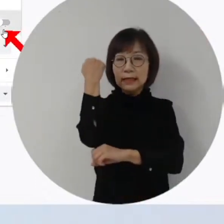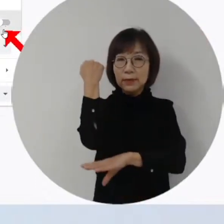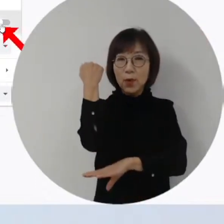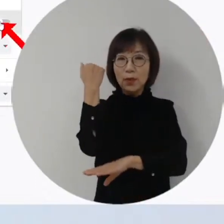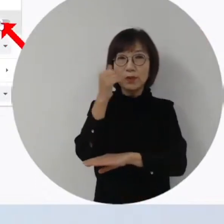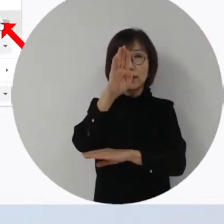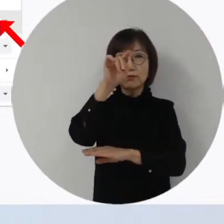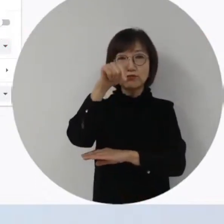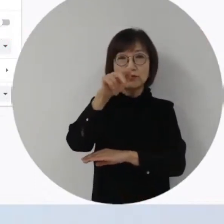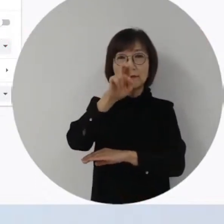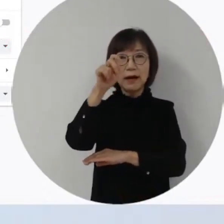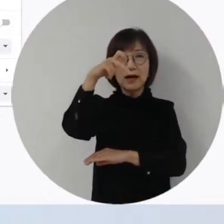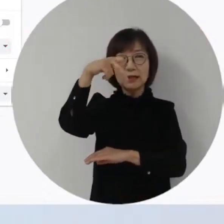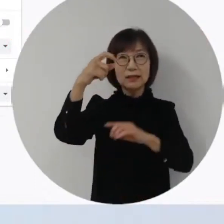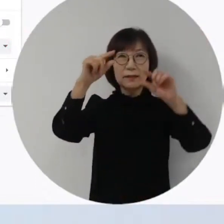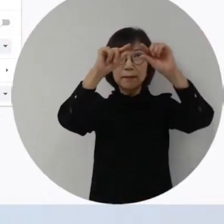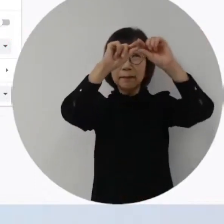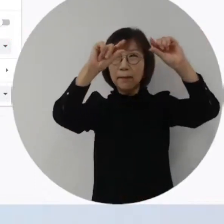계세요.